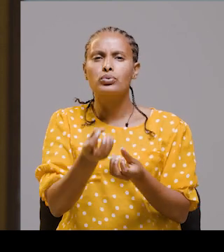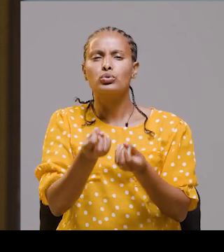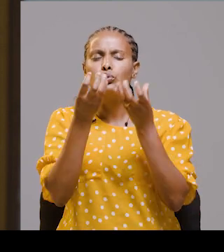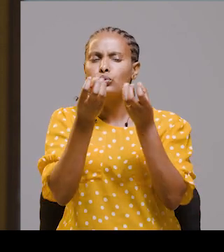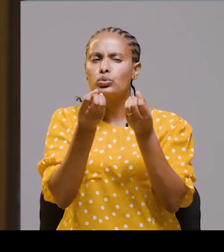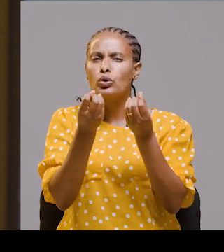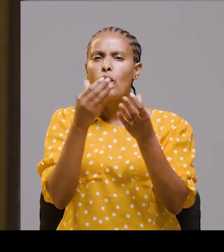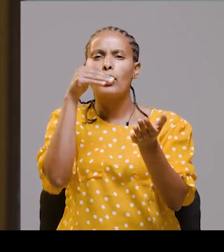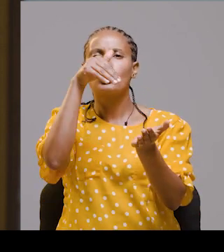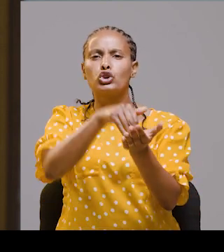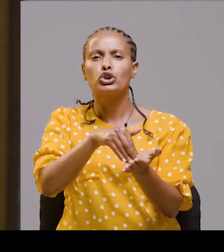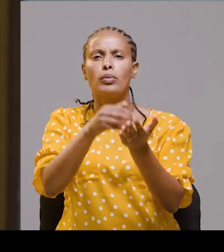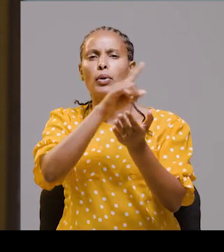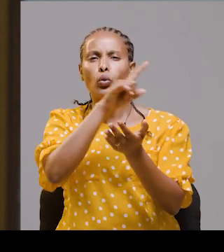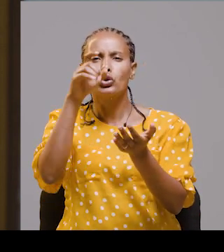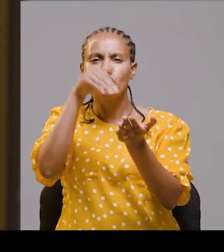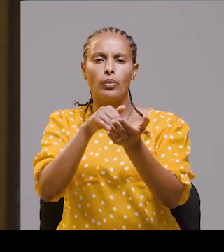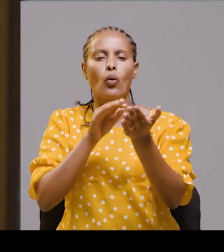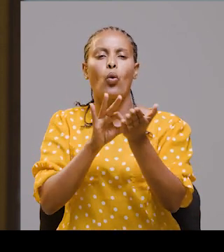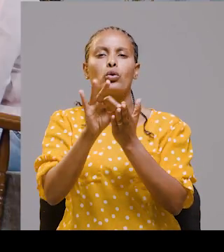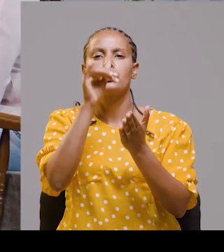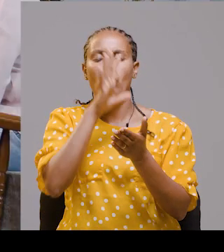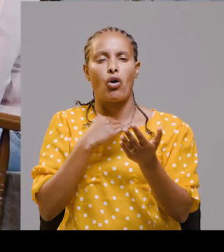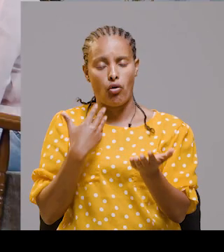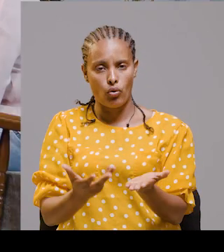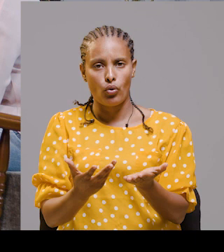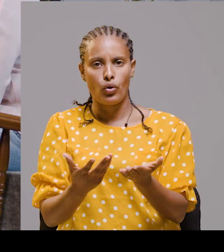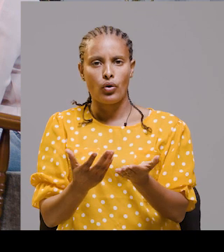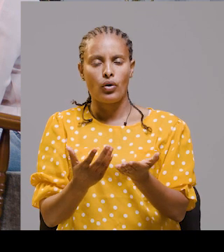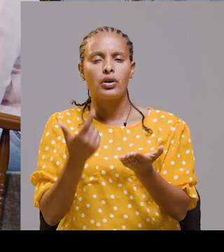በብዙ 100,000 የሚቆጠሩ ሰዎች አሉ። እነዚህ ሰዎች